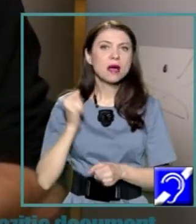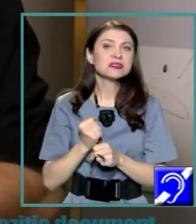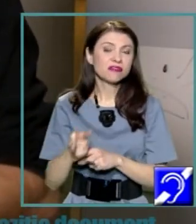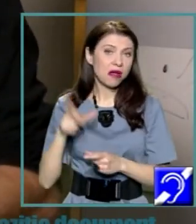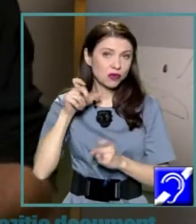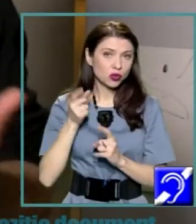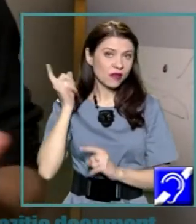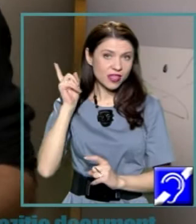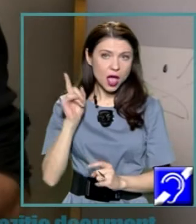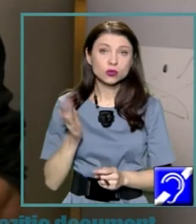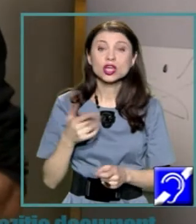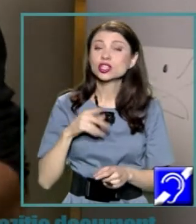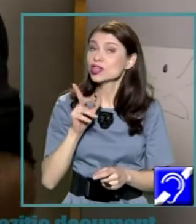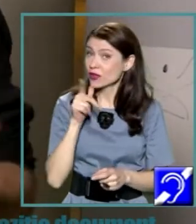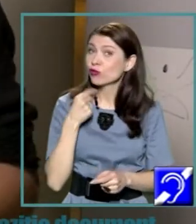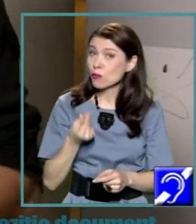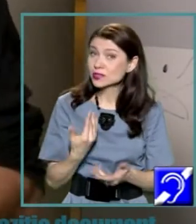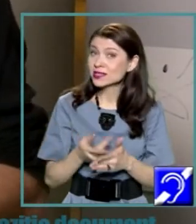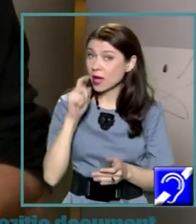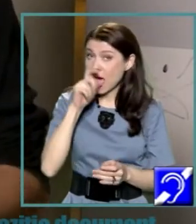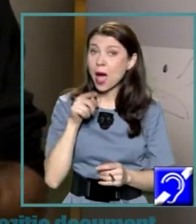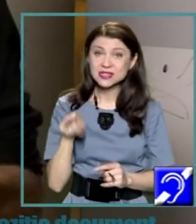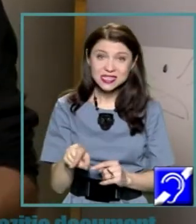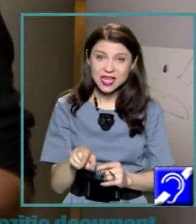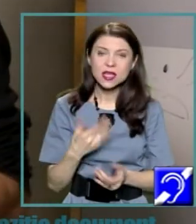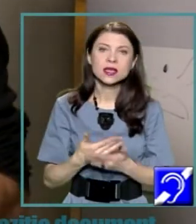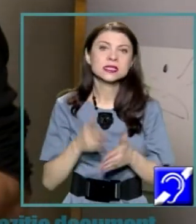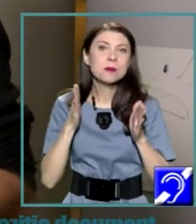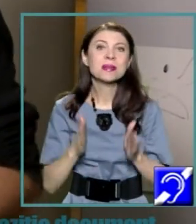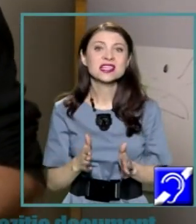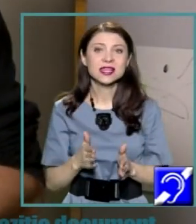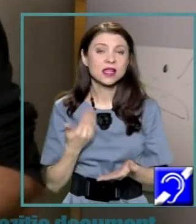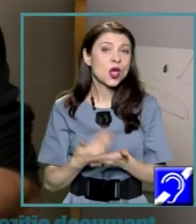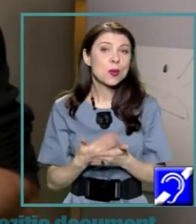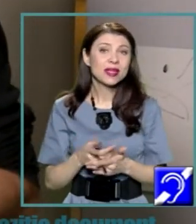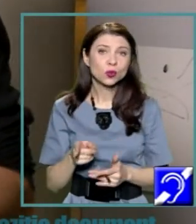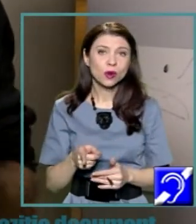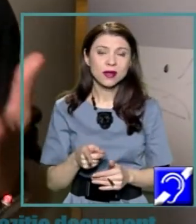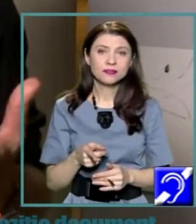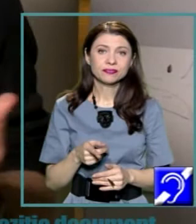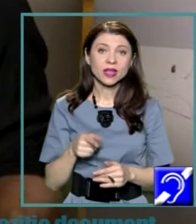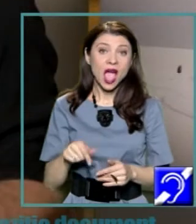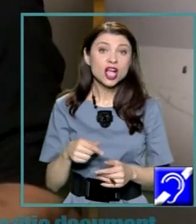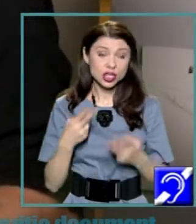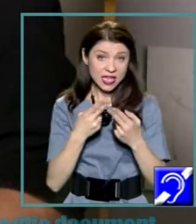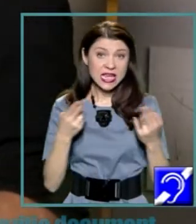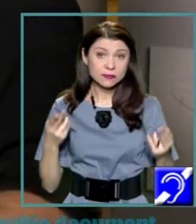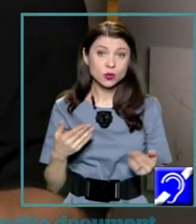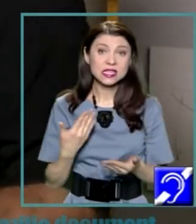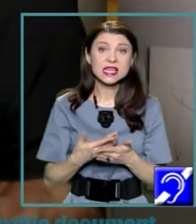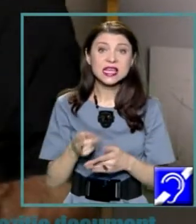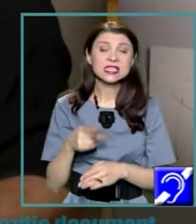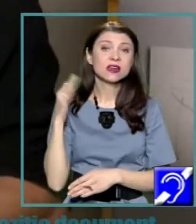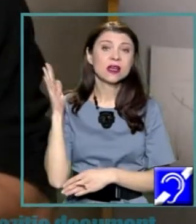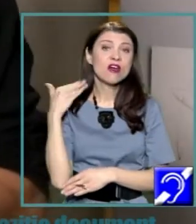fac, dar ceea ce e foarte frumos, că această absență a lui Pina Bausch este foarte prezentă. Din ce cauză? Pentru că această expoziție, care este în